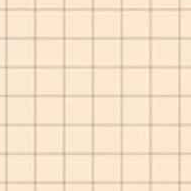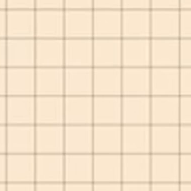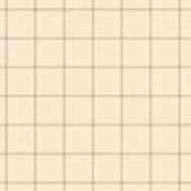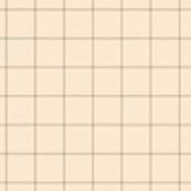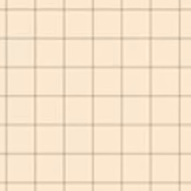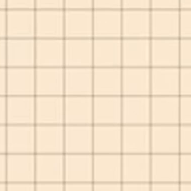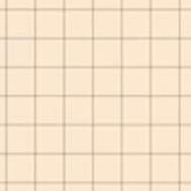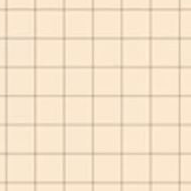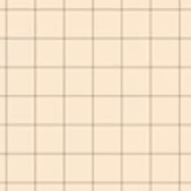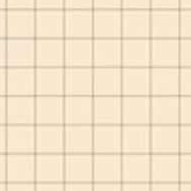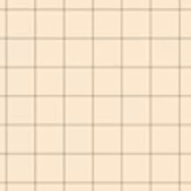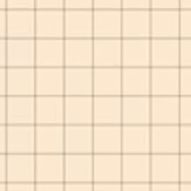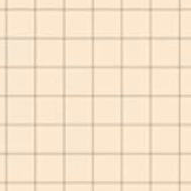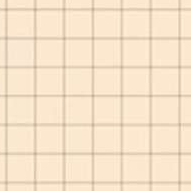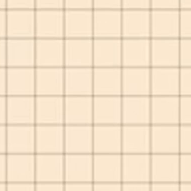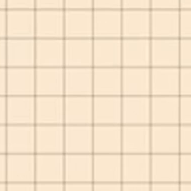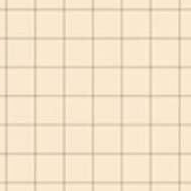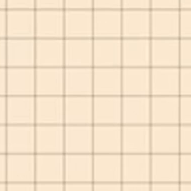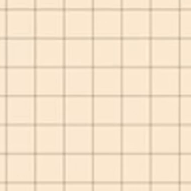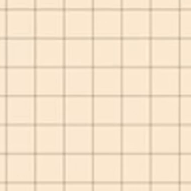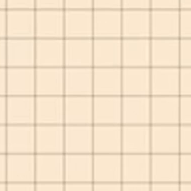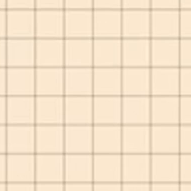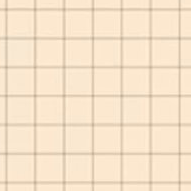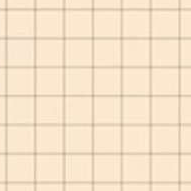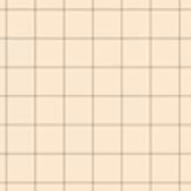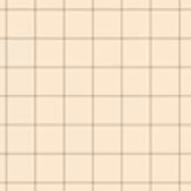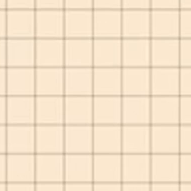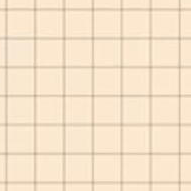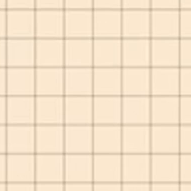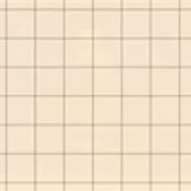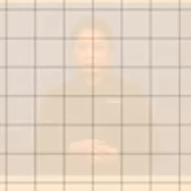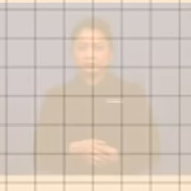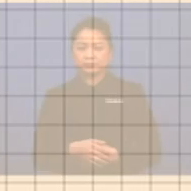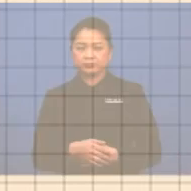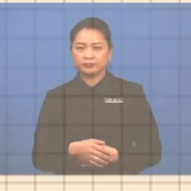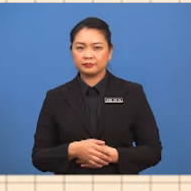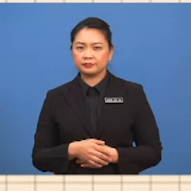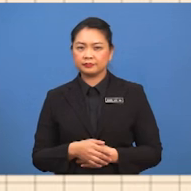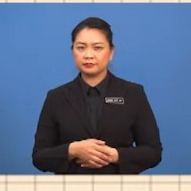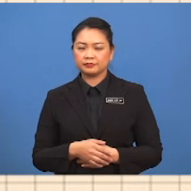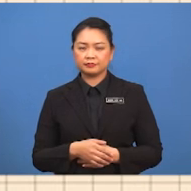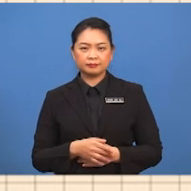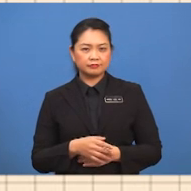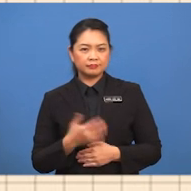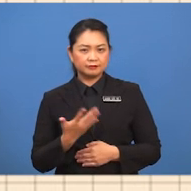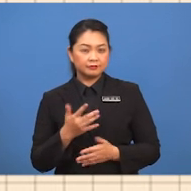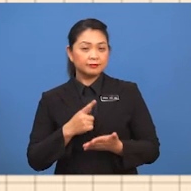140 tambah 480 tambah 180. Maka